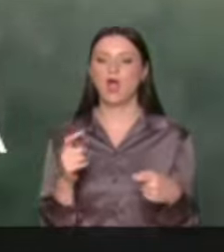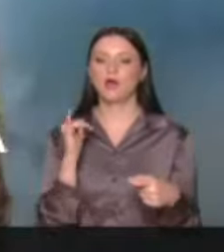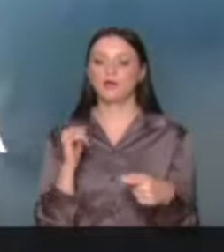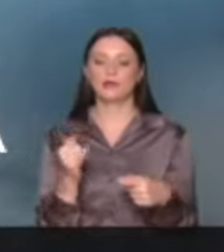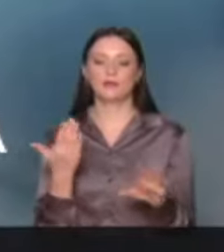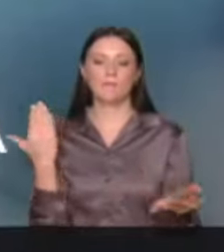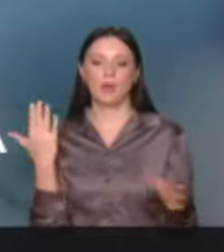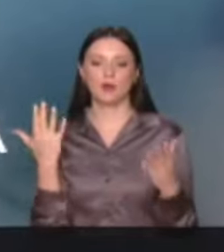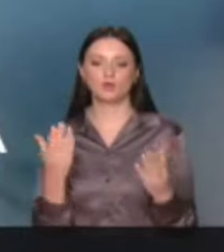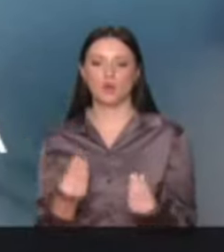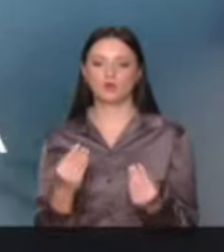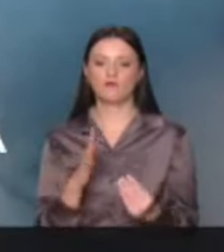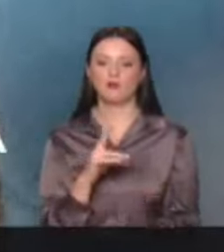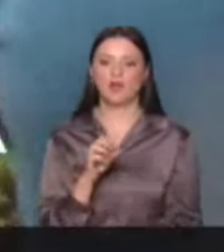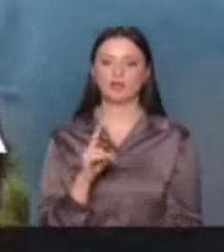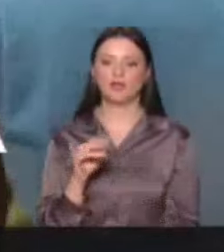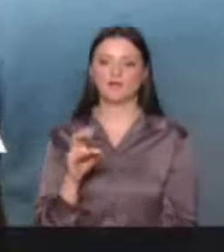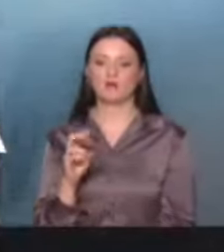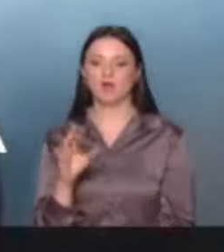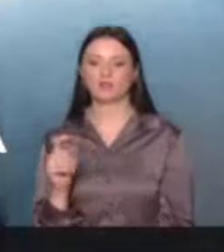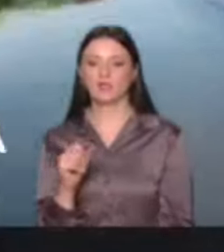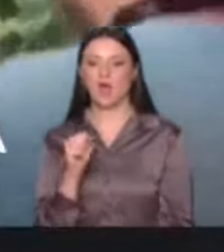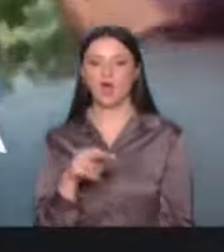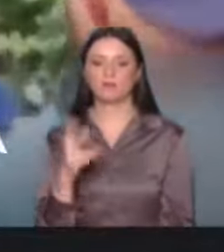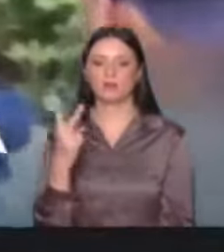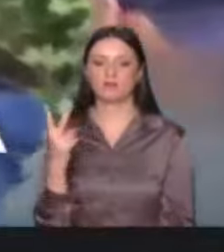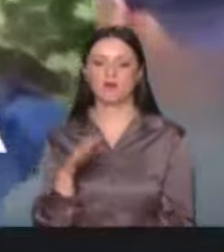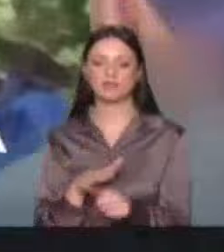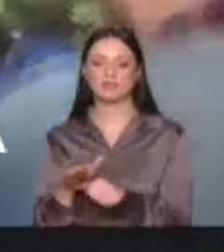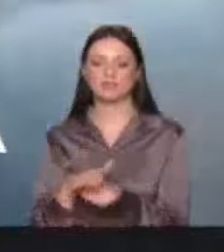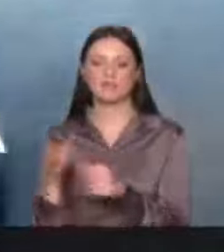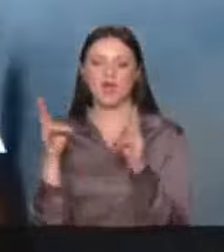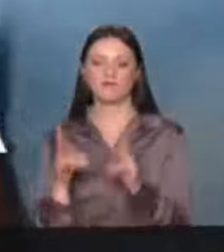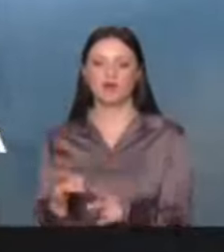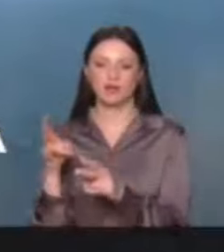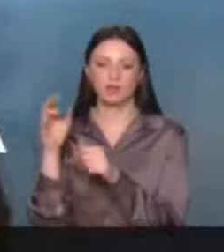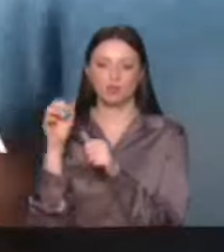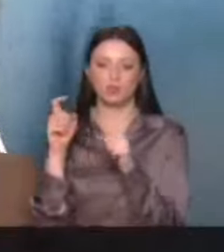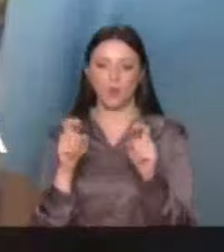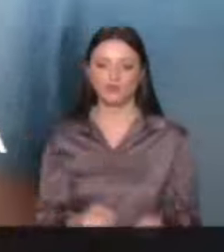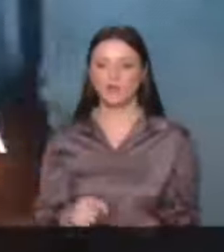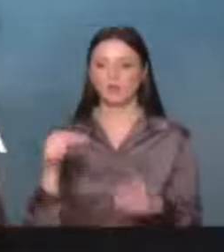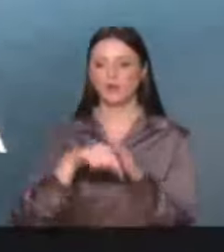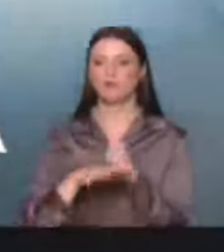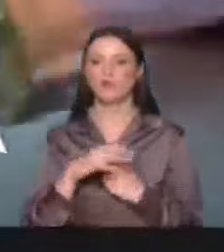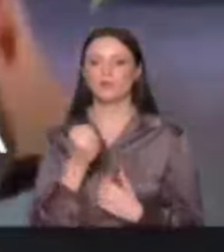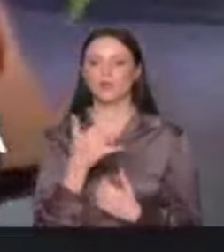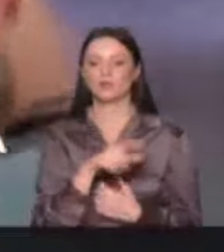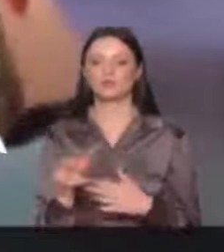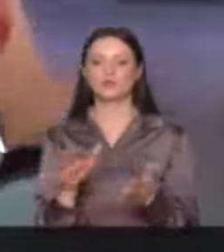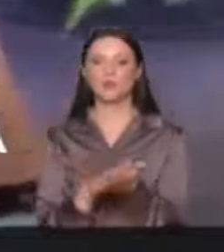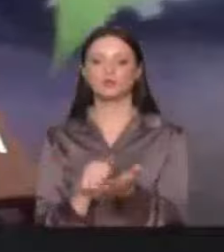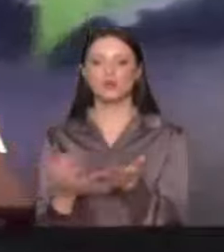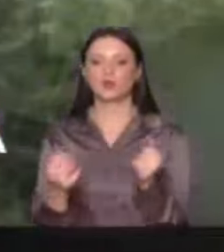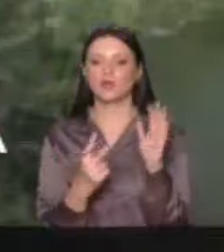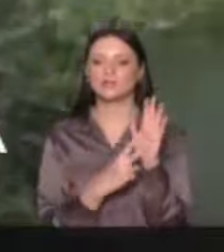на Владикавказі літак Ан-2 здійснив аварійну посадку. На борту знаходилося 15 людей. Проте пошкодження отримали